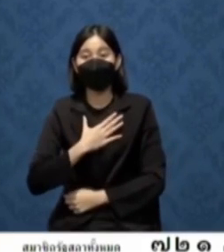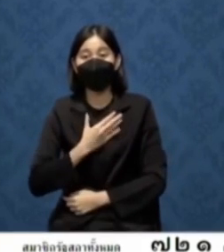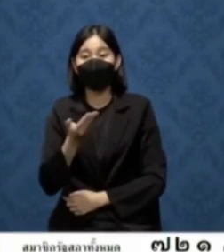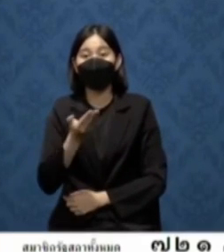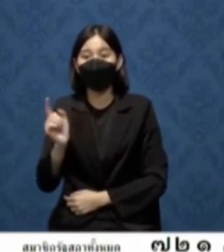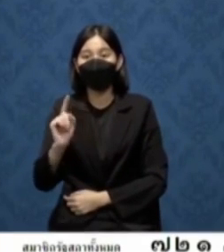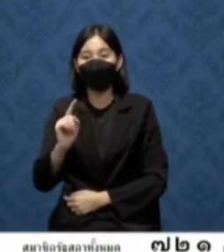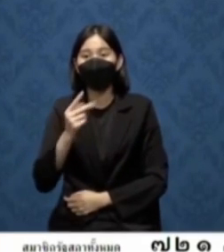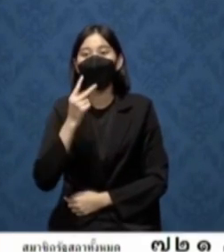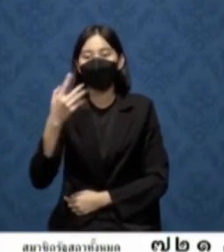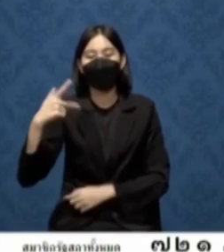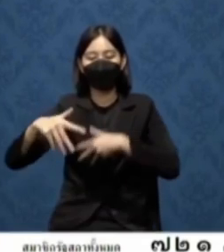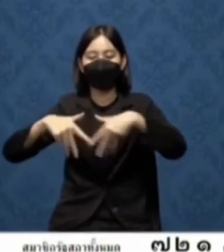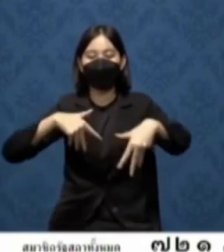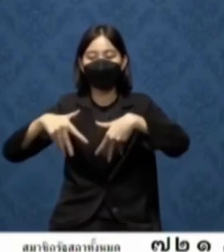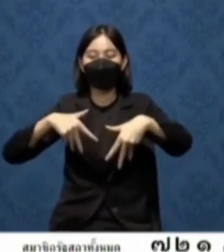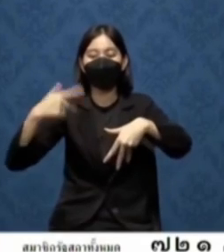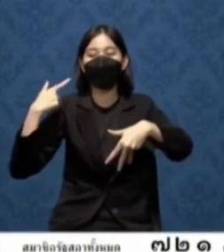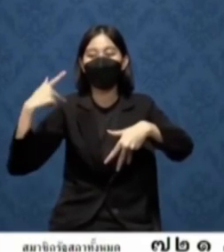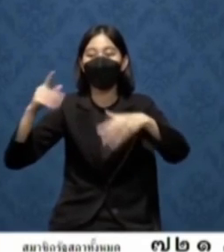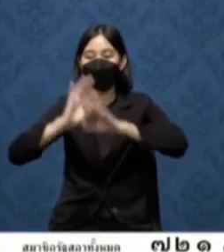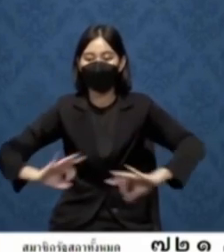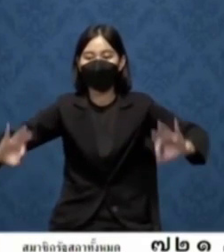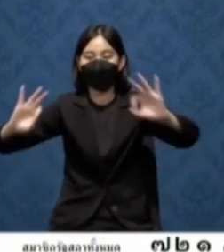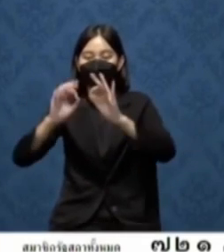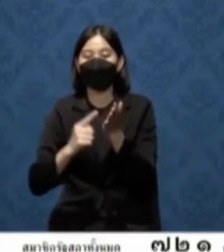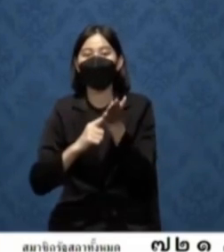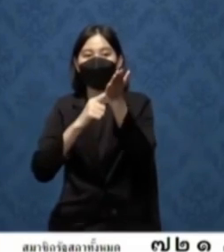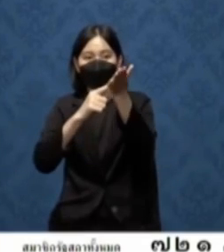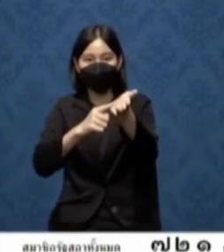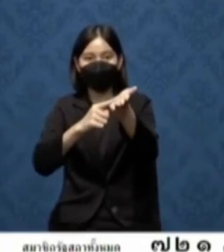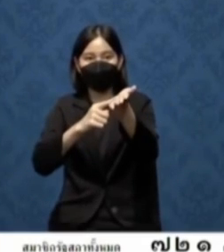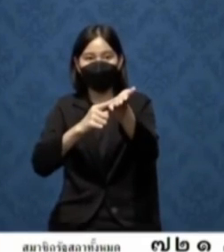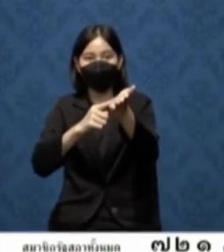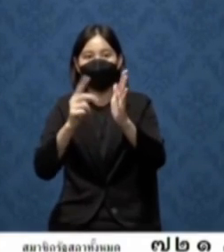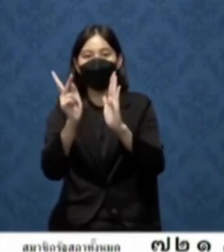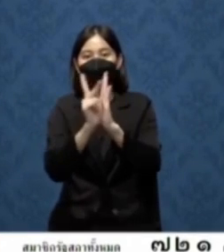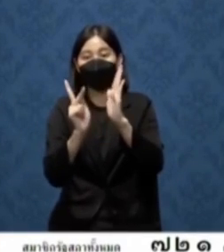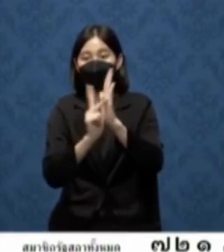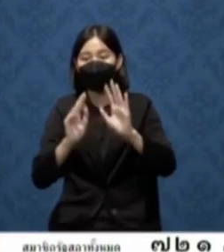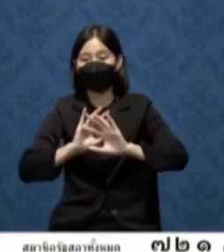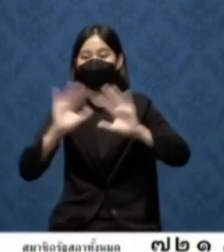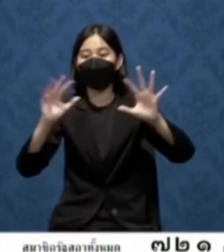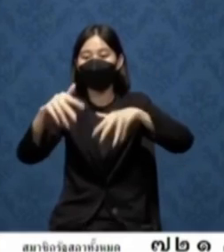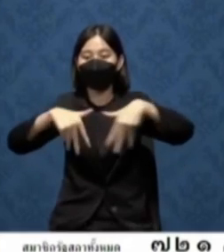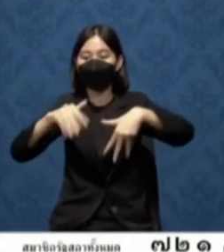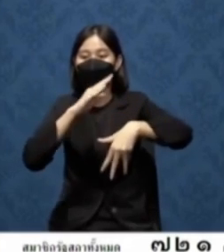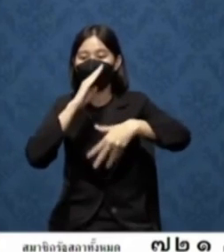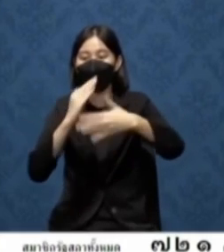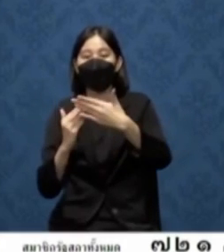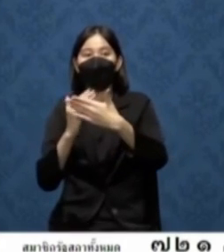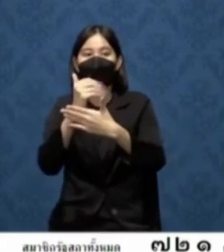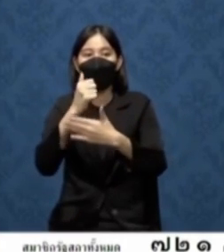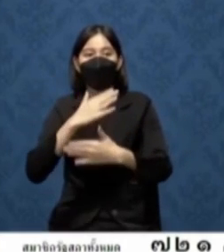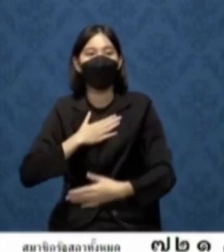กท่านดูผลประโยชน์ประชาชนเป็นหลักเสนอร่างนี้เข้าไปร่างปลดล็อกท้องถิ่นถ้าหากผ่านผม